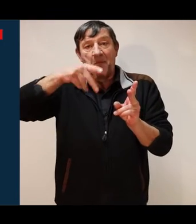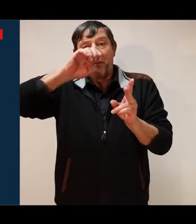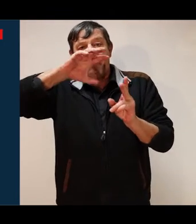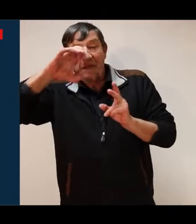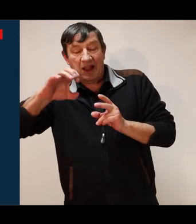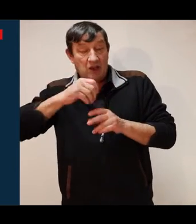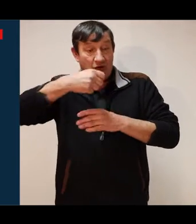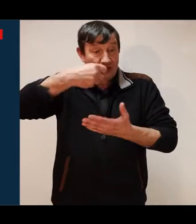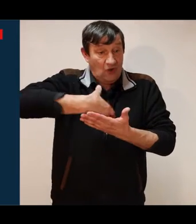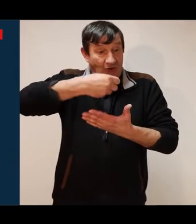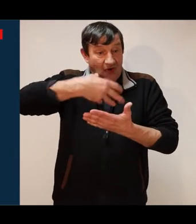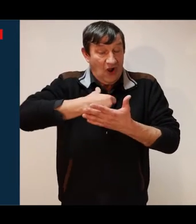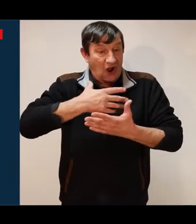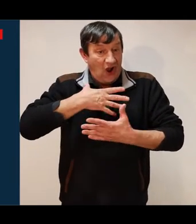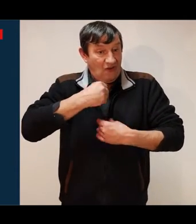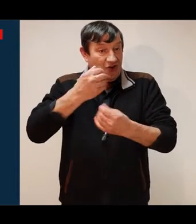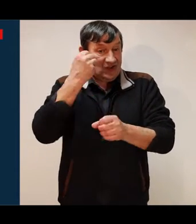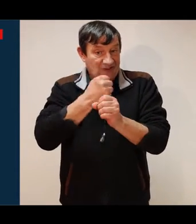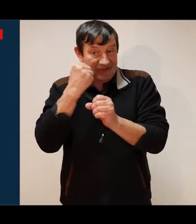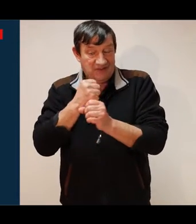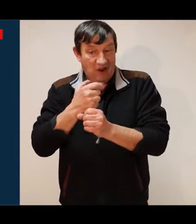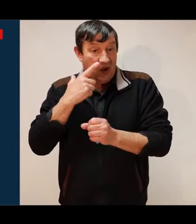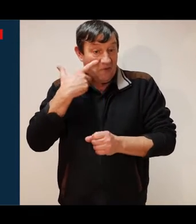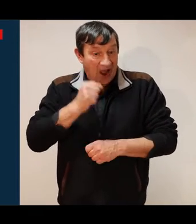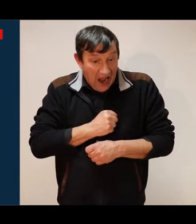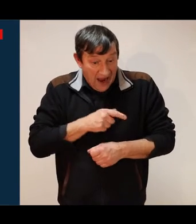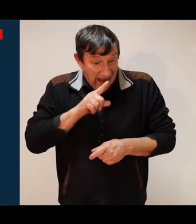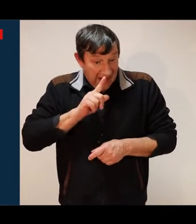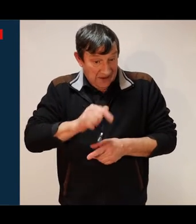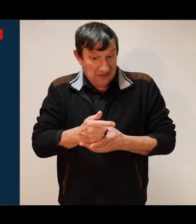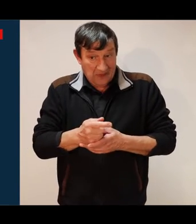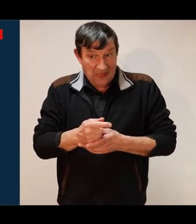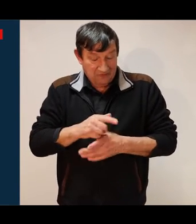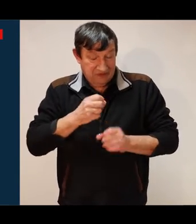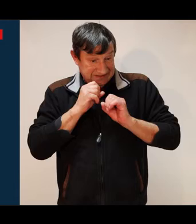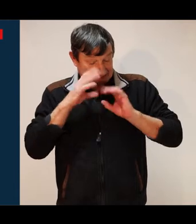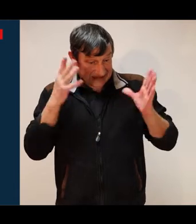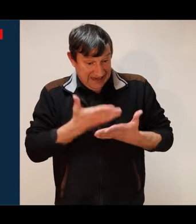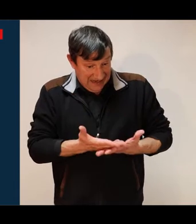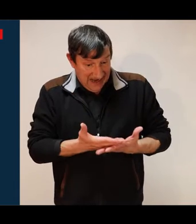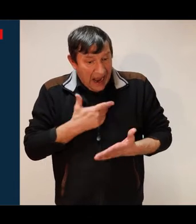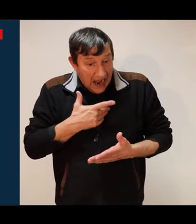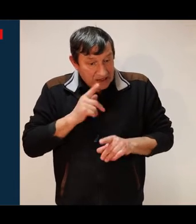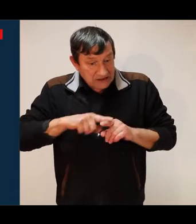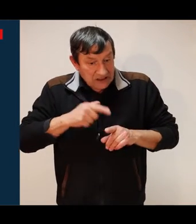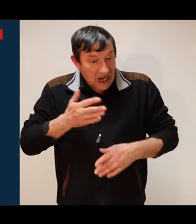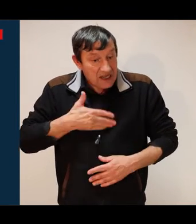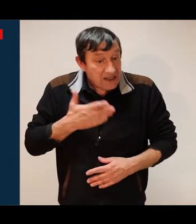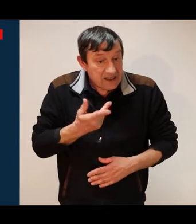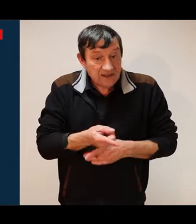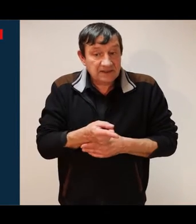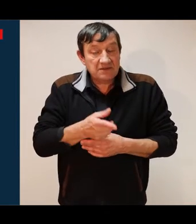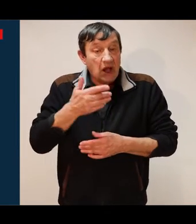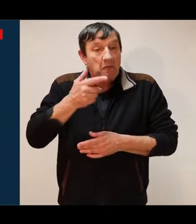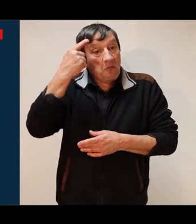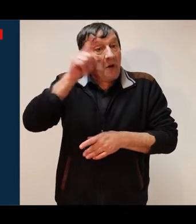que le fait de recevoir régulièrement des offres d'emploi peut tout d'un coup vous éclairer sur quelque chose qui vous intéresse,